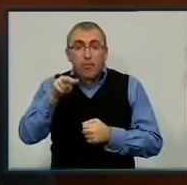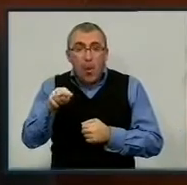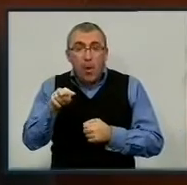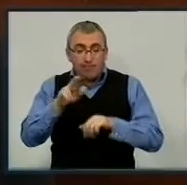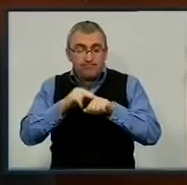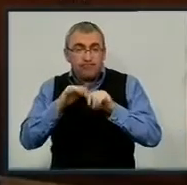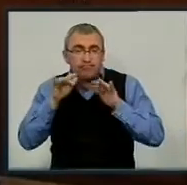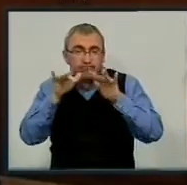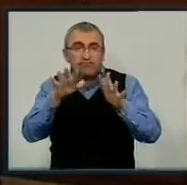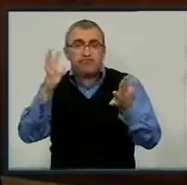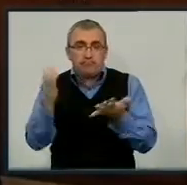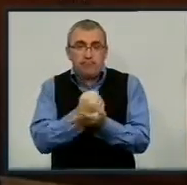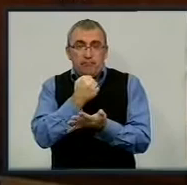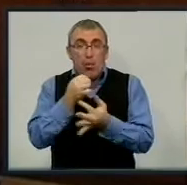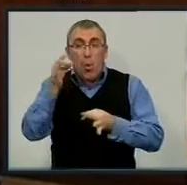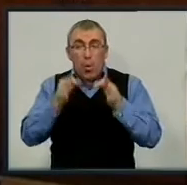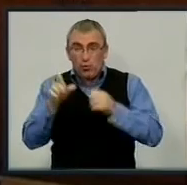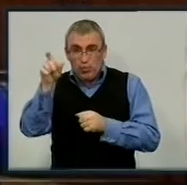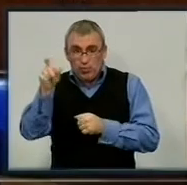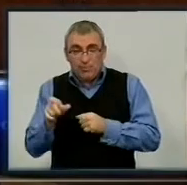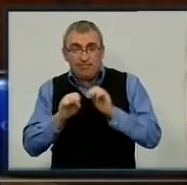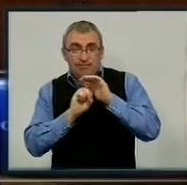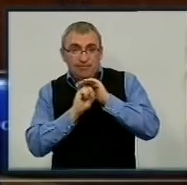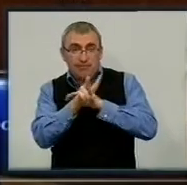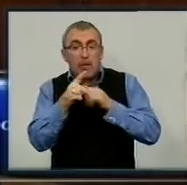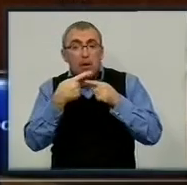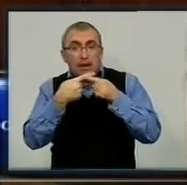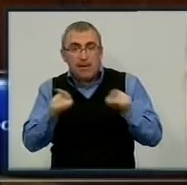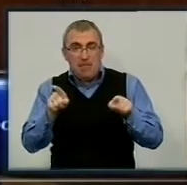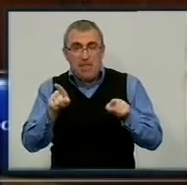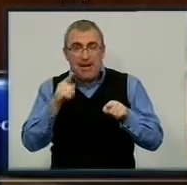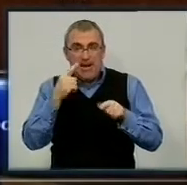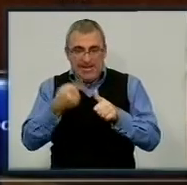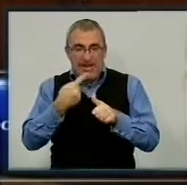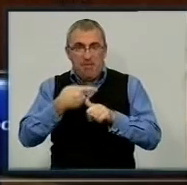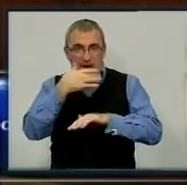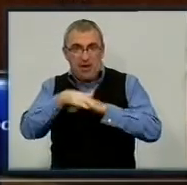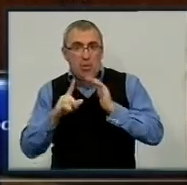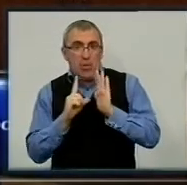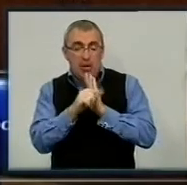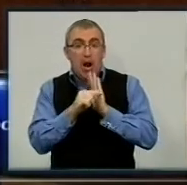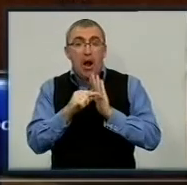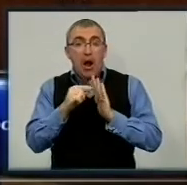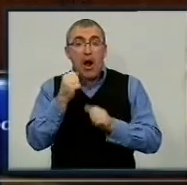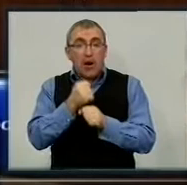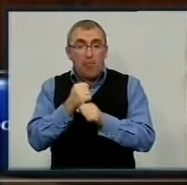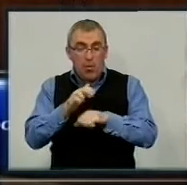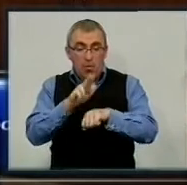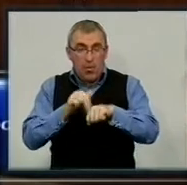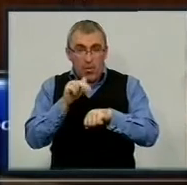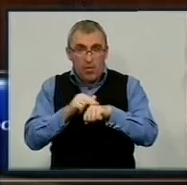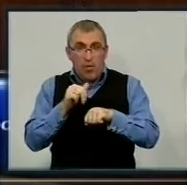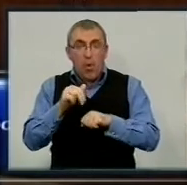слід чоловіка осужднный выехал за границу под иным и именем и когда работники правоохранительных